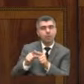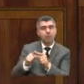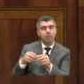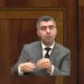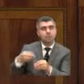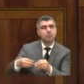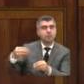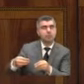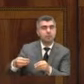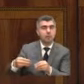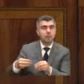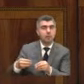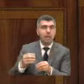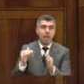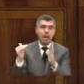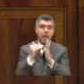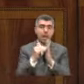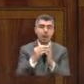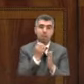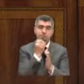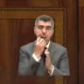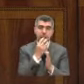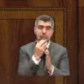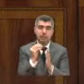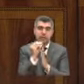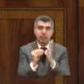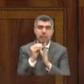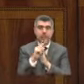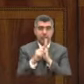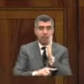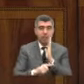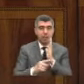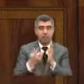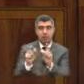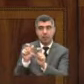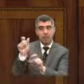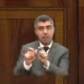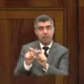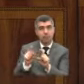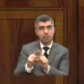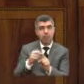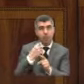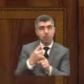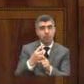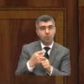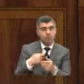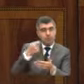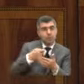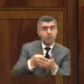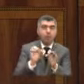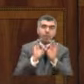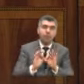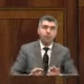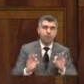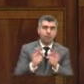شويه؟ كان اخر مارس ولكن زدوه سيمانه ما كافياش. الناس التجار الصغار ما عندهمش باش يأديو،